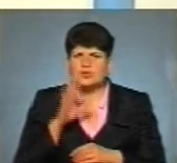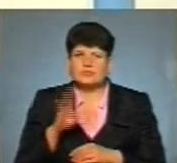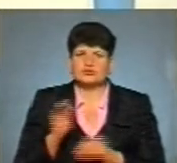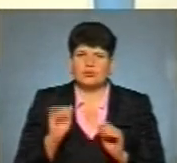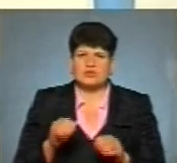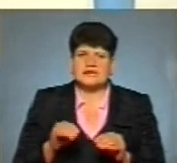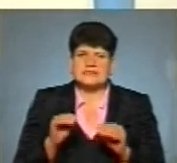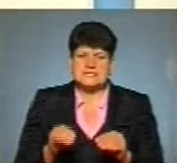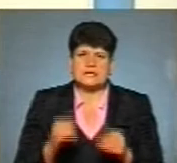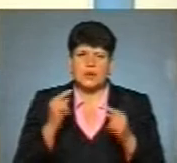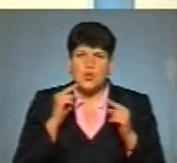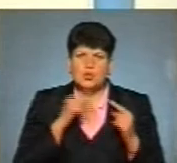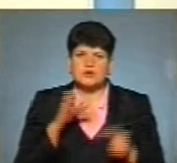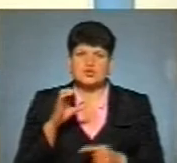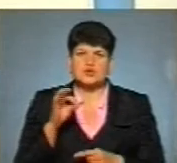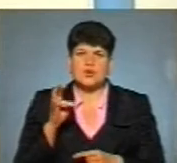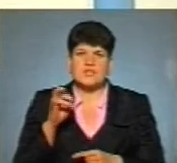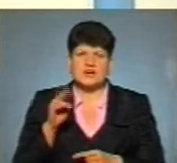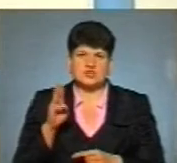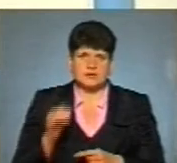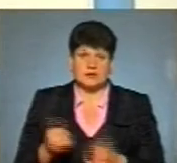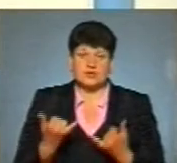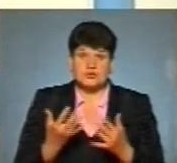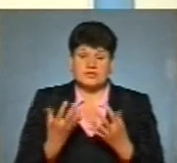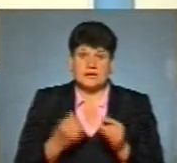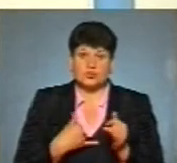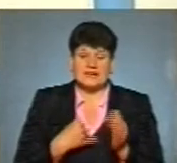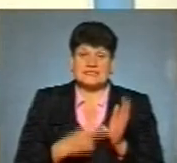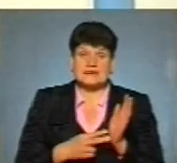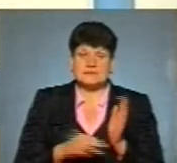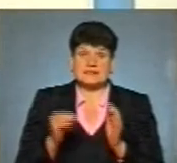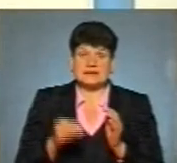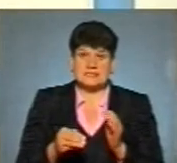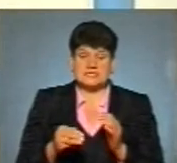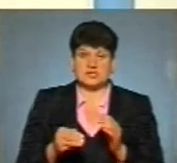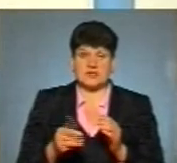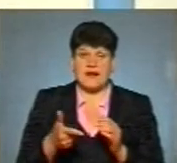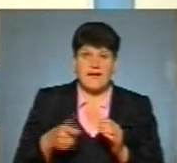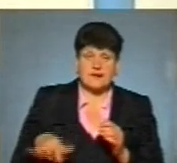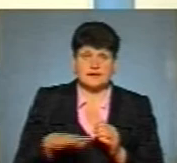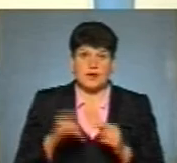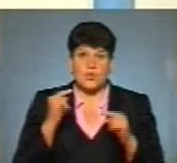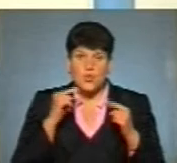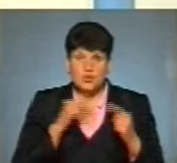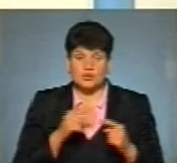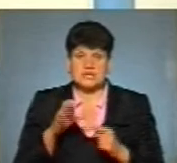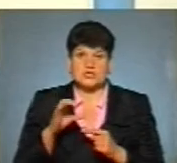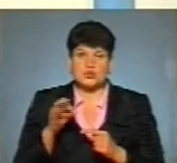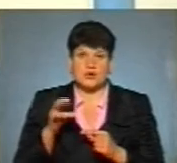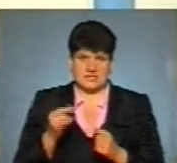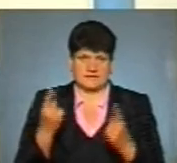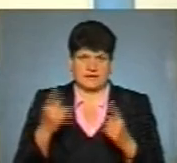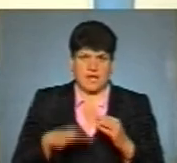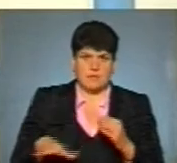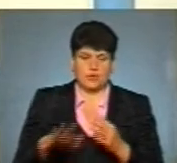сіяти кукурузу чи соняшник. На сьогоднішній день у нас 70 тисяч гектарів кукурузи, соняшник досить суттєві великі площі